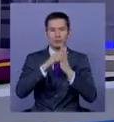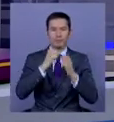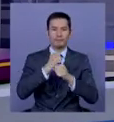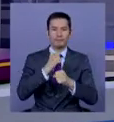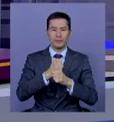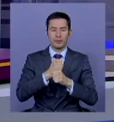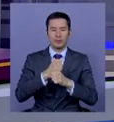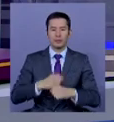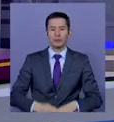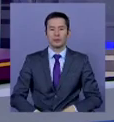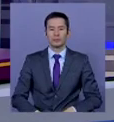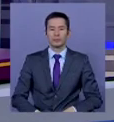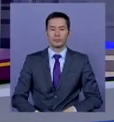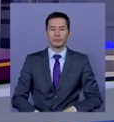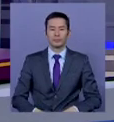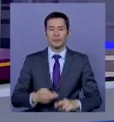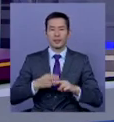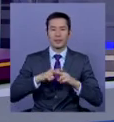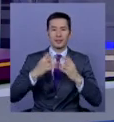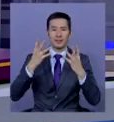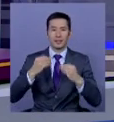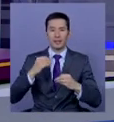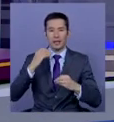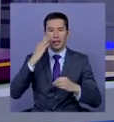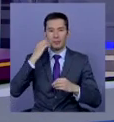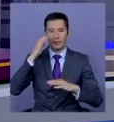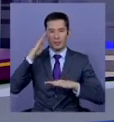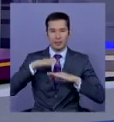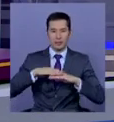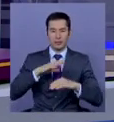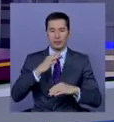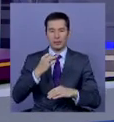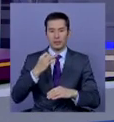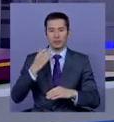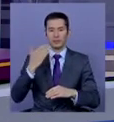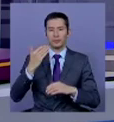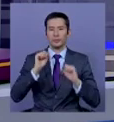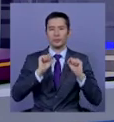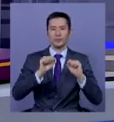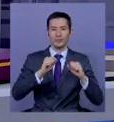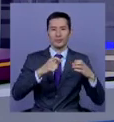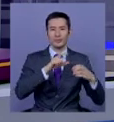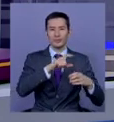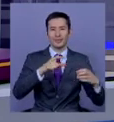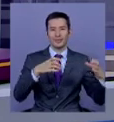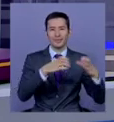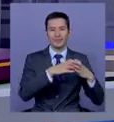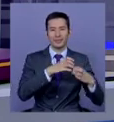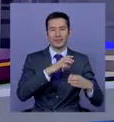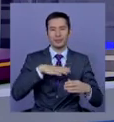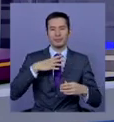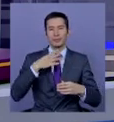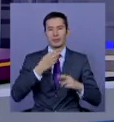маңайындағы саябаққа қойылды. Салтанатты шараға қала әкімі Бақытжан Сағынтаев пен қоғам қайраткерлері қатысты. Туынды авторлары